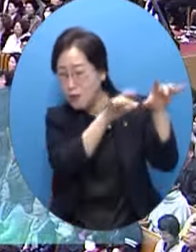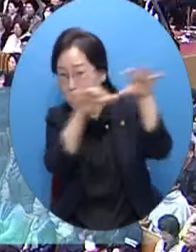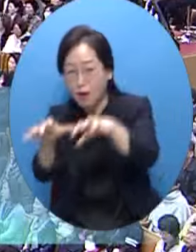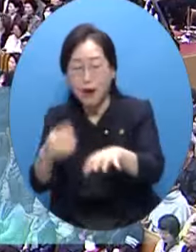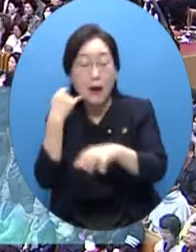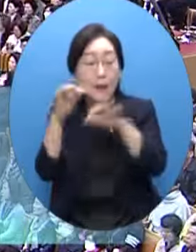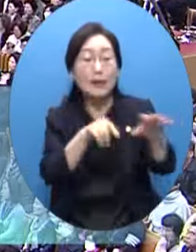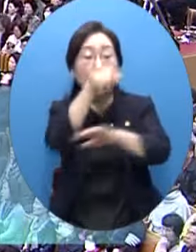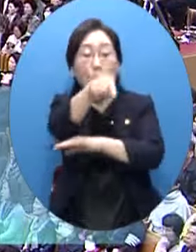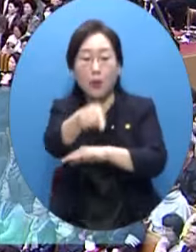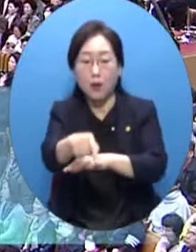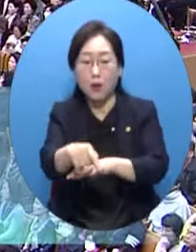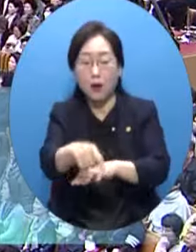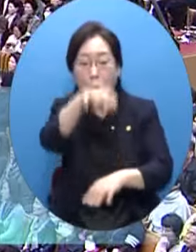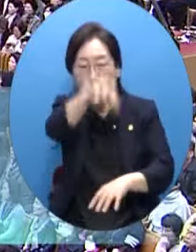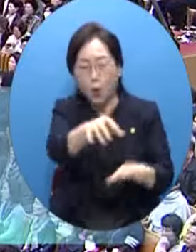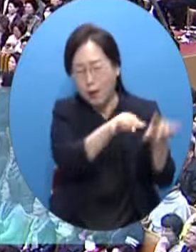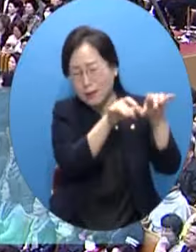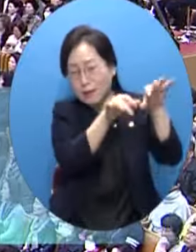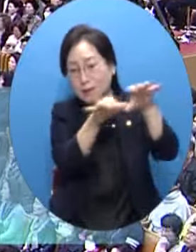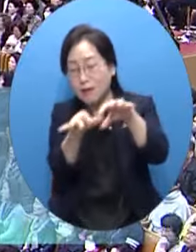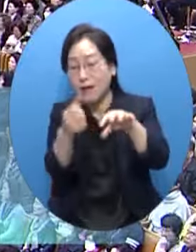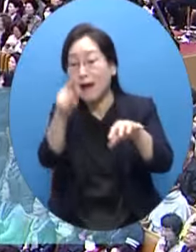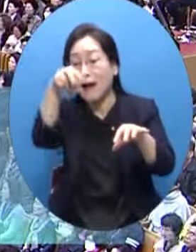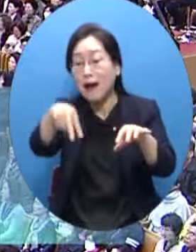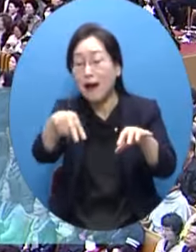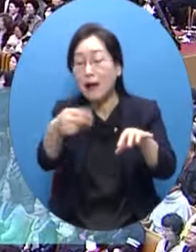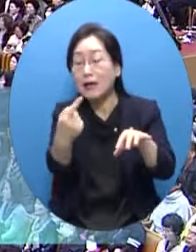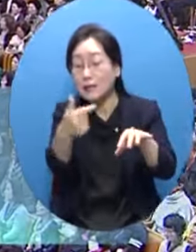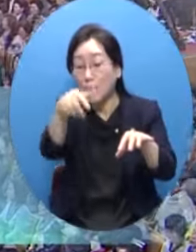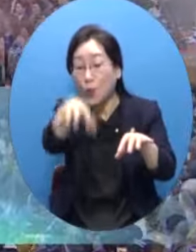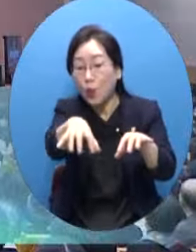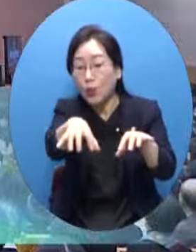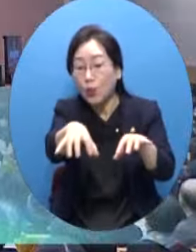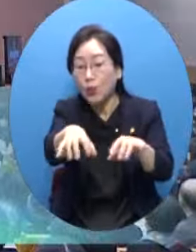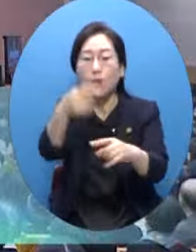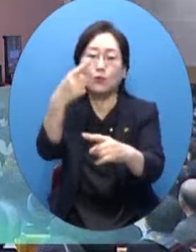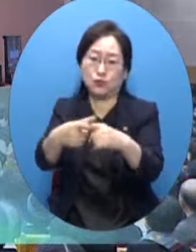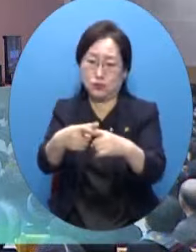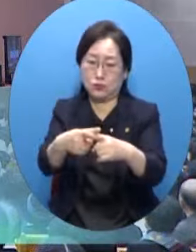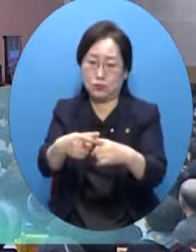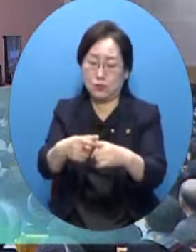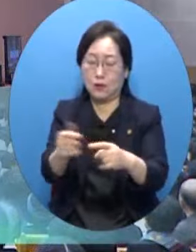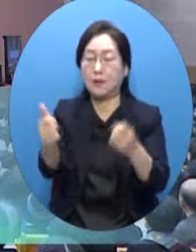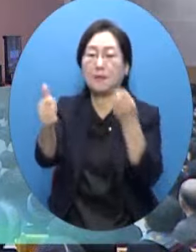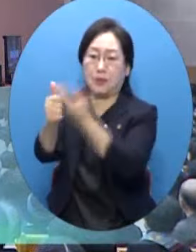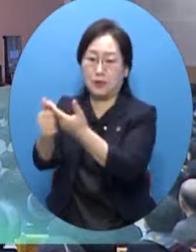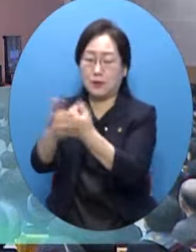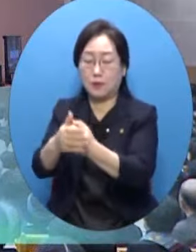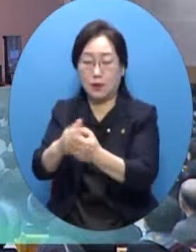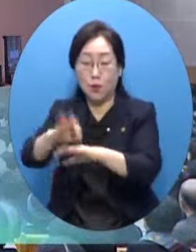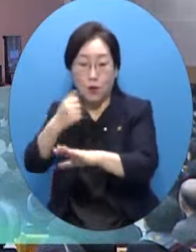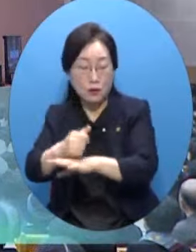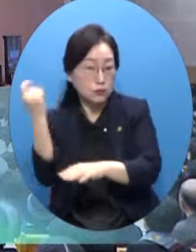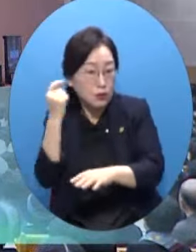아람에서 왕을 치러 오는데 이제 하사 손담할 곳 엔게디에 있나이다 하니 여호사밧이